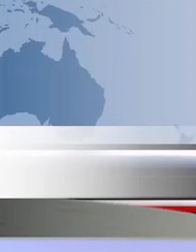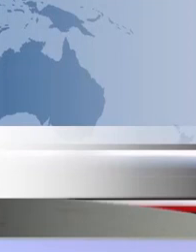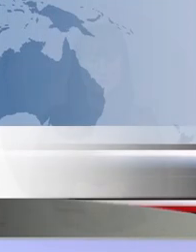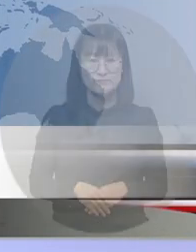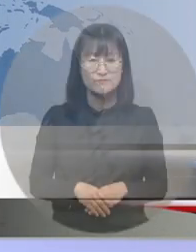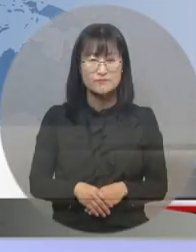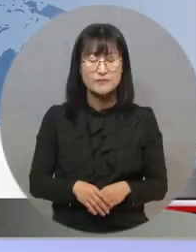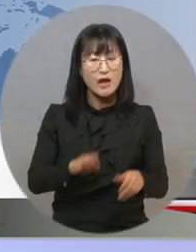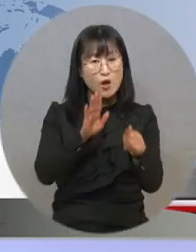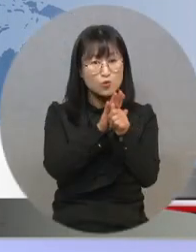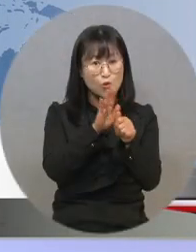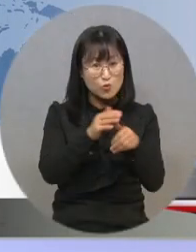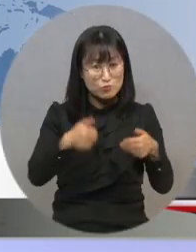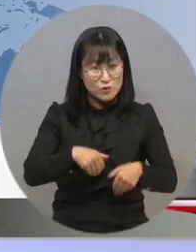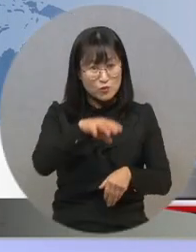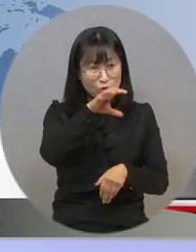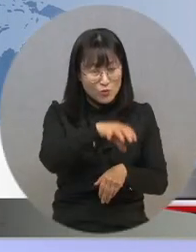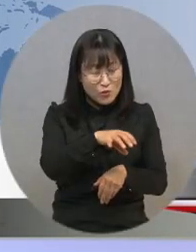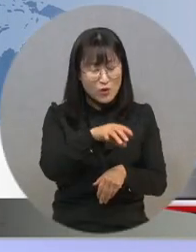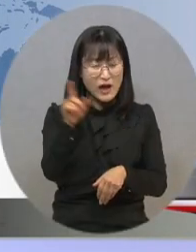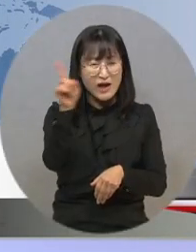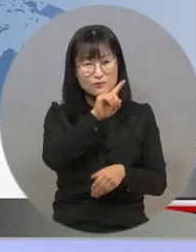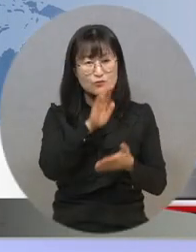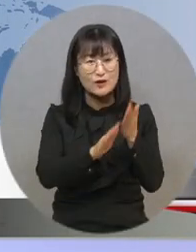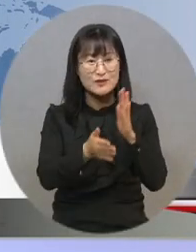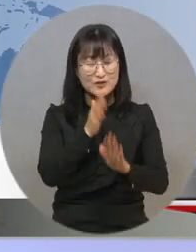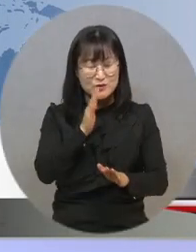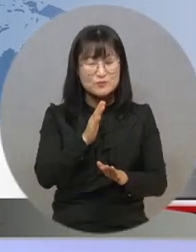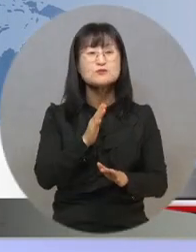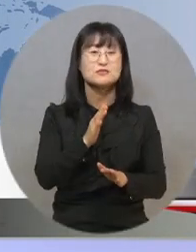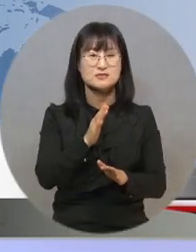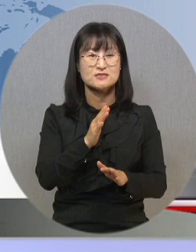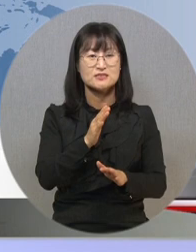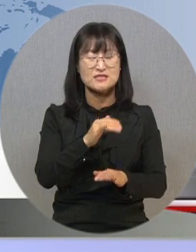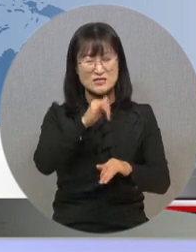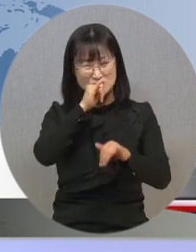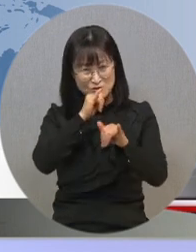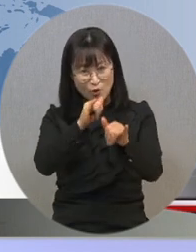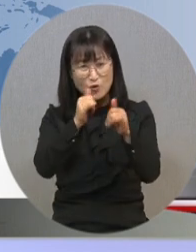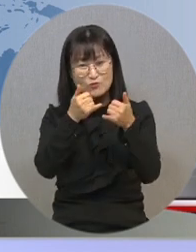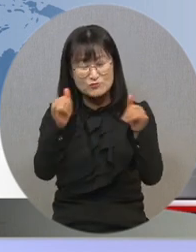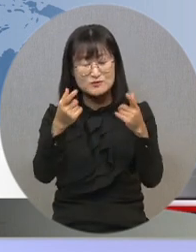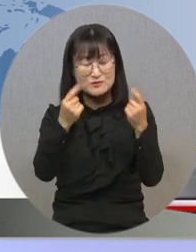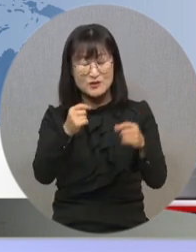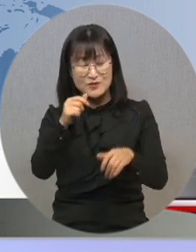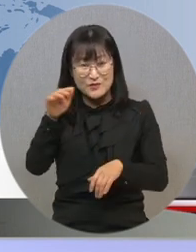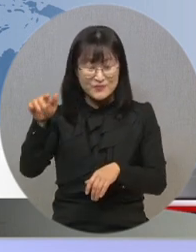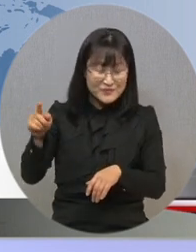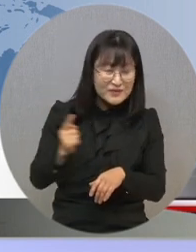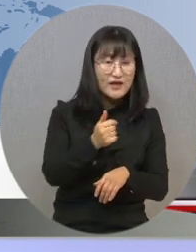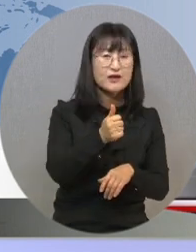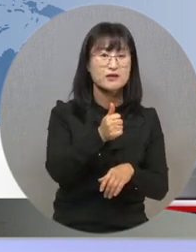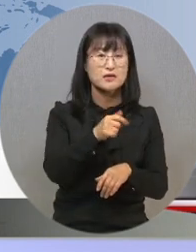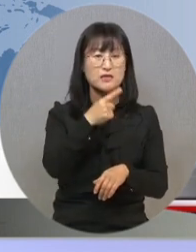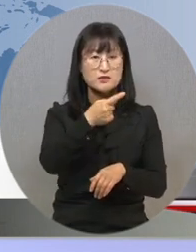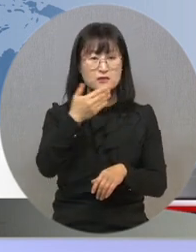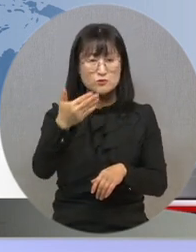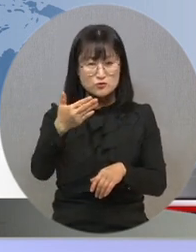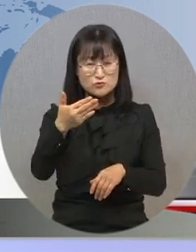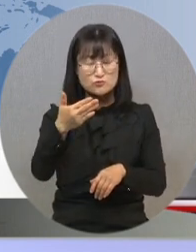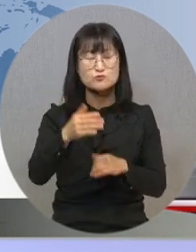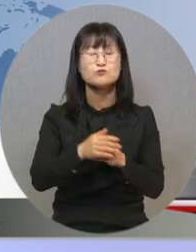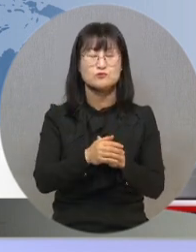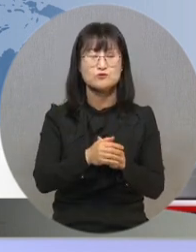도움이 필요한 곳이라면 어디서든 영웅처럼 나타나는 일구 경기도 의정부 소방서에서 영웅과